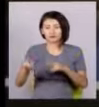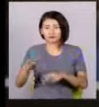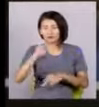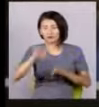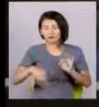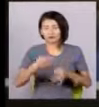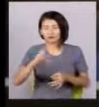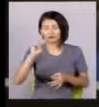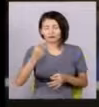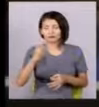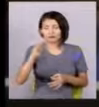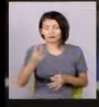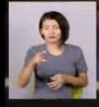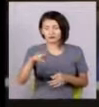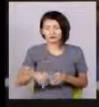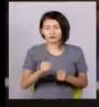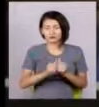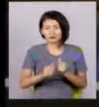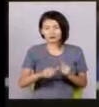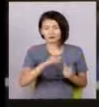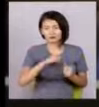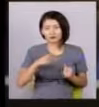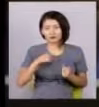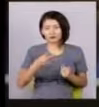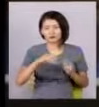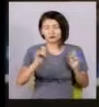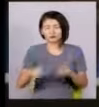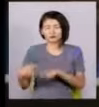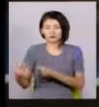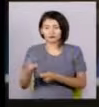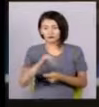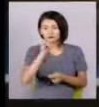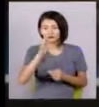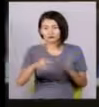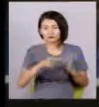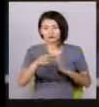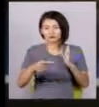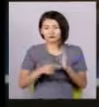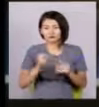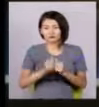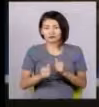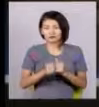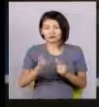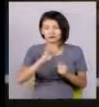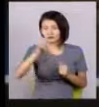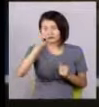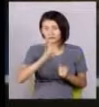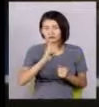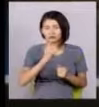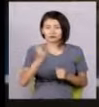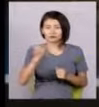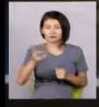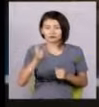жерге апарылып тасталуда. Тіпті қоқыс алаңына да жеткізілмейді. Мен қазір сұрақ қойсам, оны сосын бір керекке жаратамыз дейтінді шығар. Бұл дұрыс